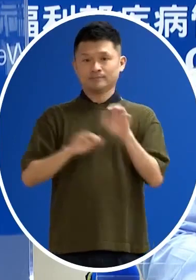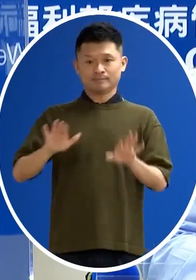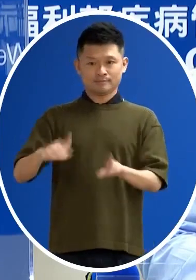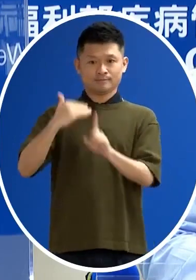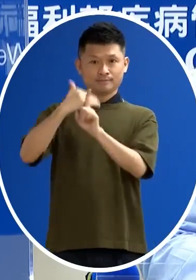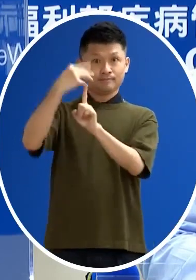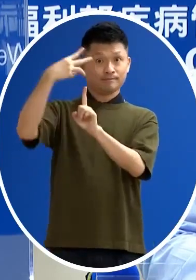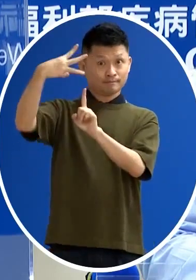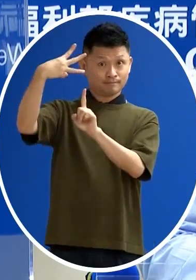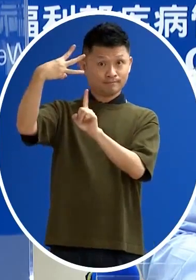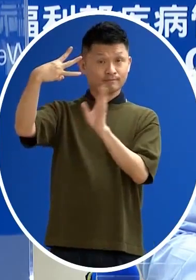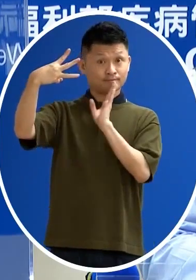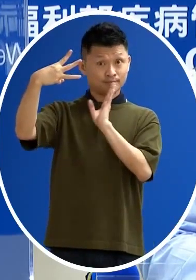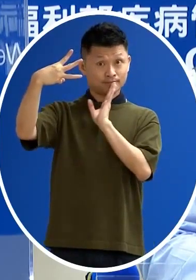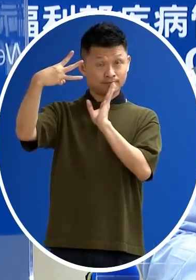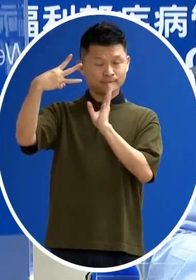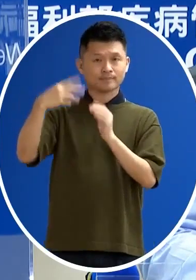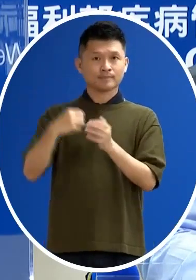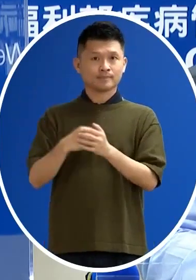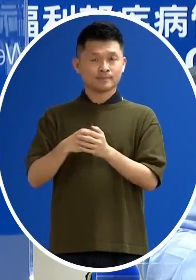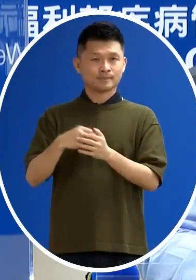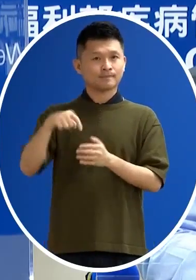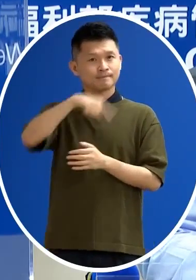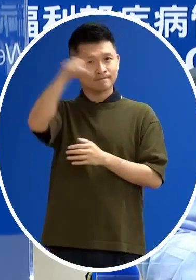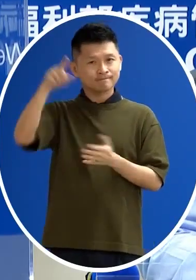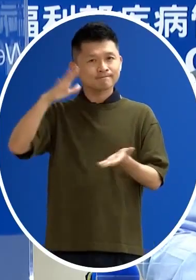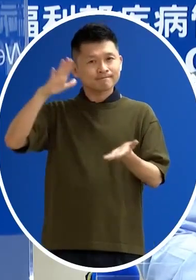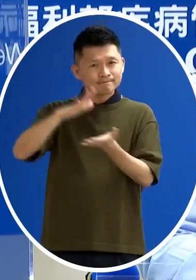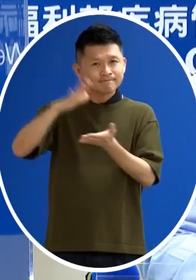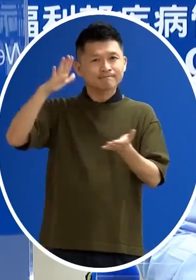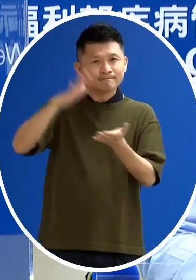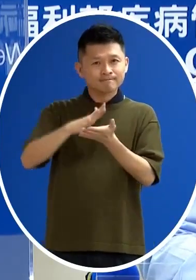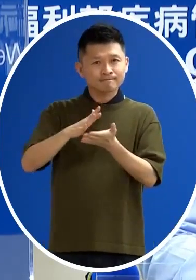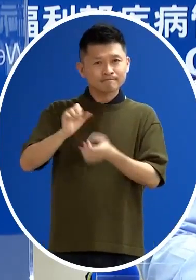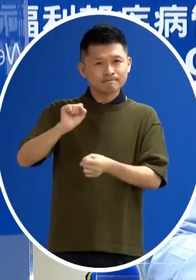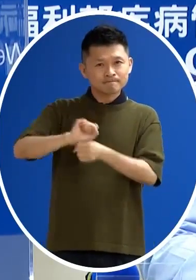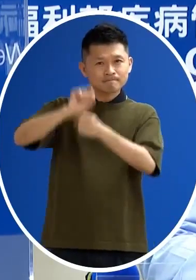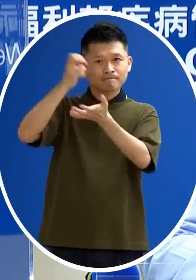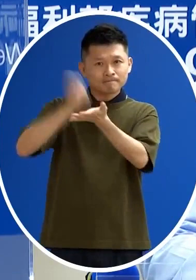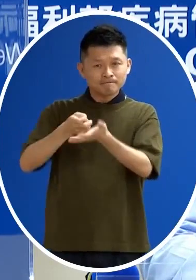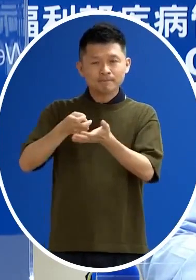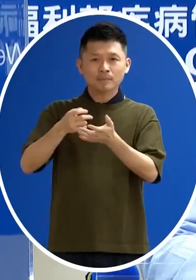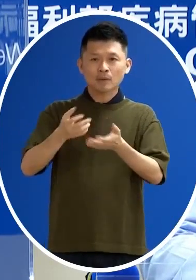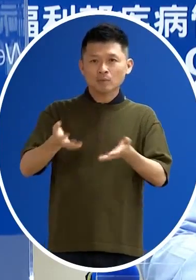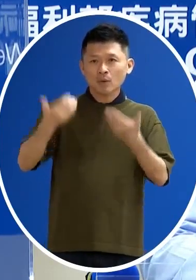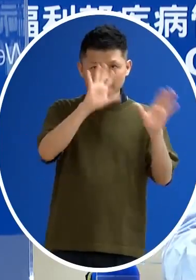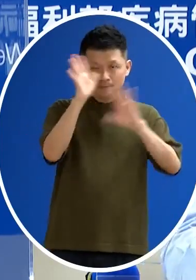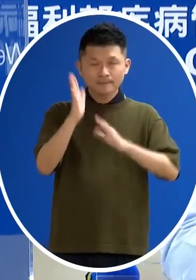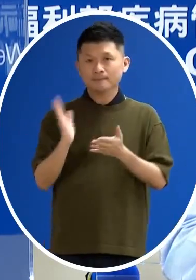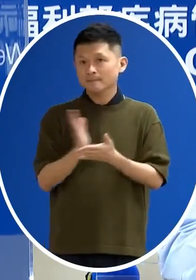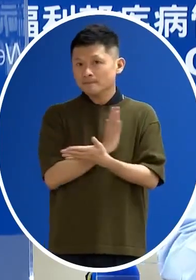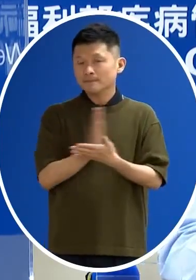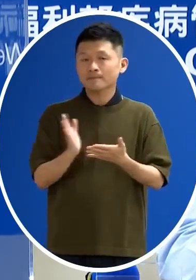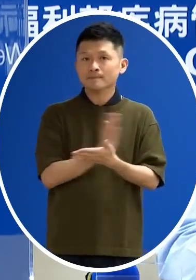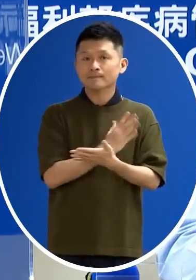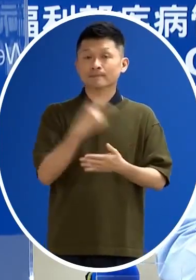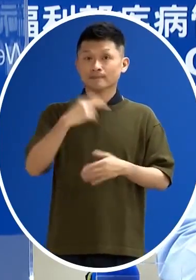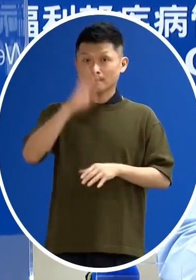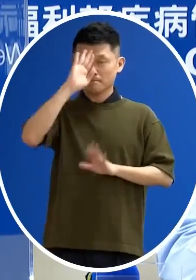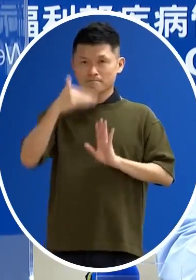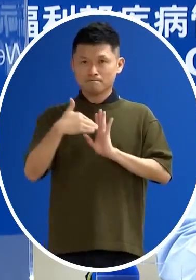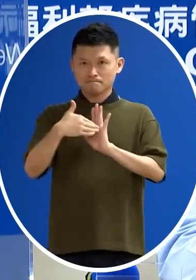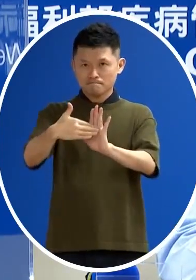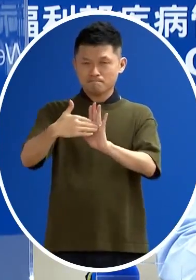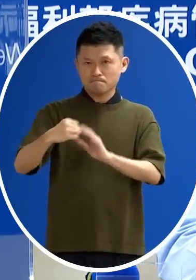区域里面，可以做一个弹性的运用，做出最适合地方的一个判断。就这个防疫的强